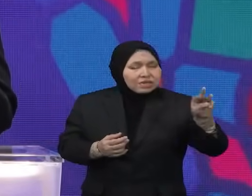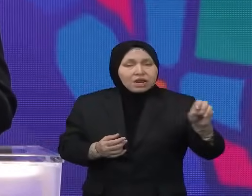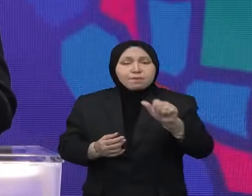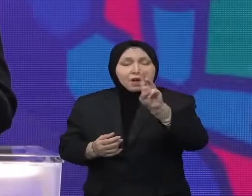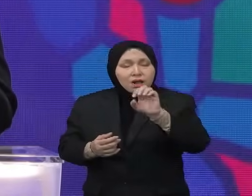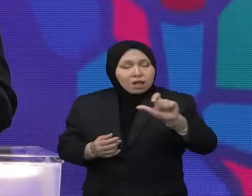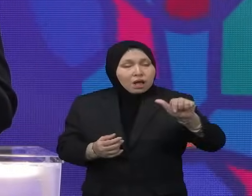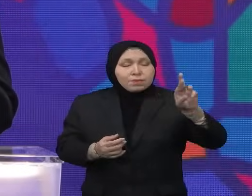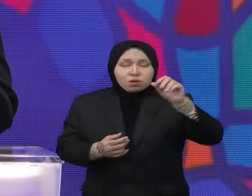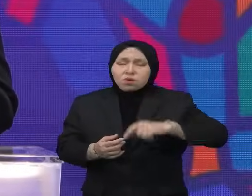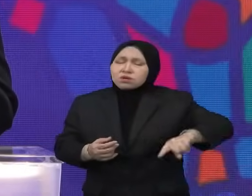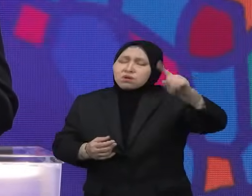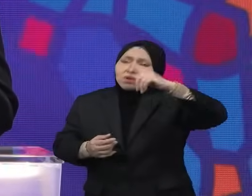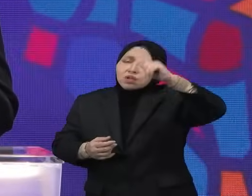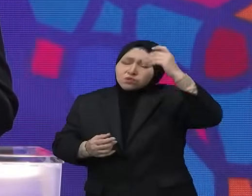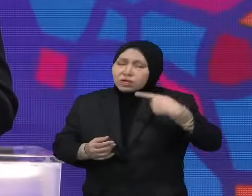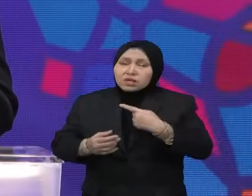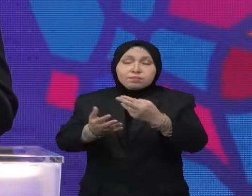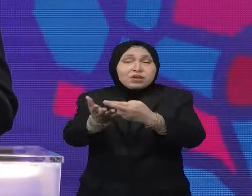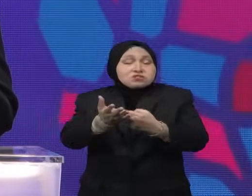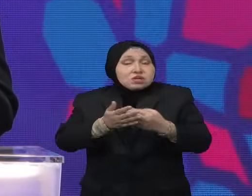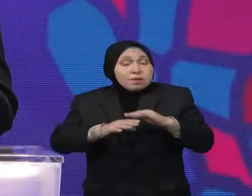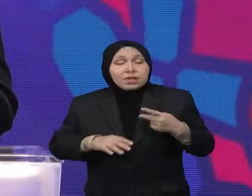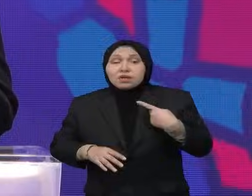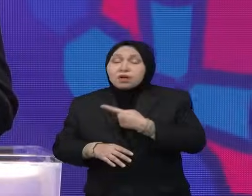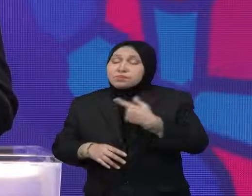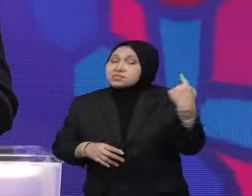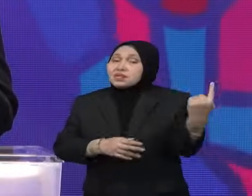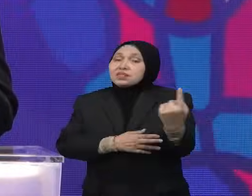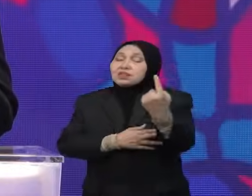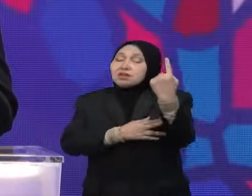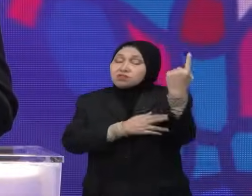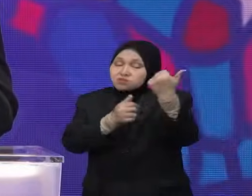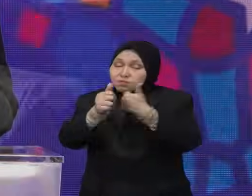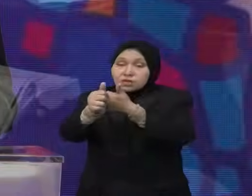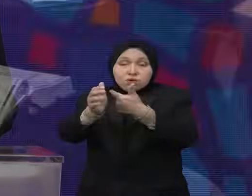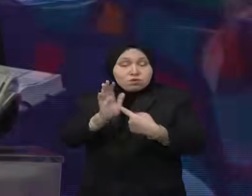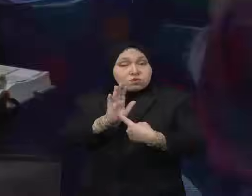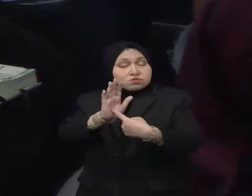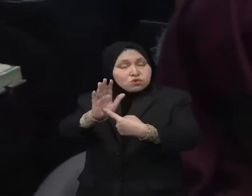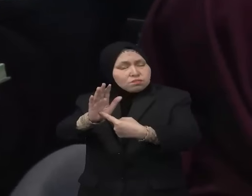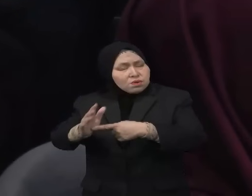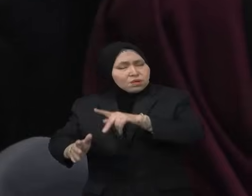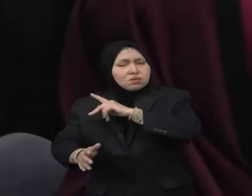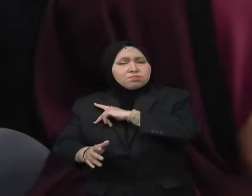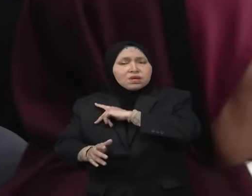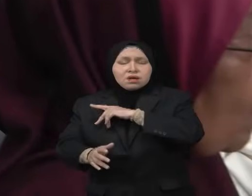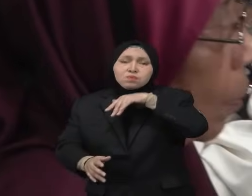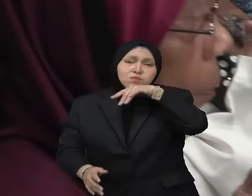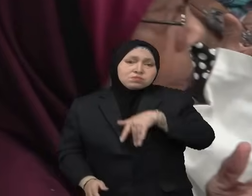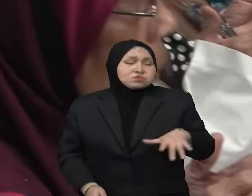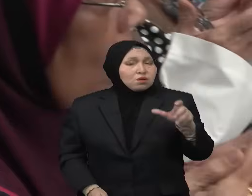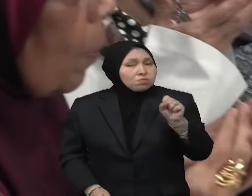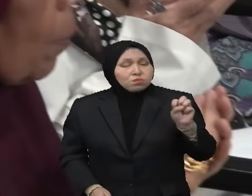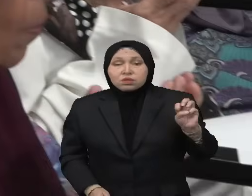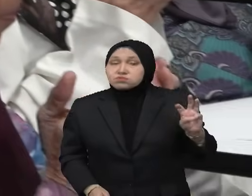ma'al abrar. Ya Allah, Tuhan kami, rezekikanlah kepada kami untuk kami sentiasa mengikut petunjuk penghulu kami Sayyidina wa Maulana Muhammad sallallahu